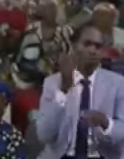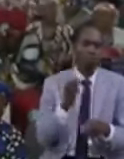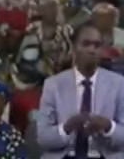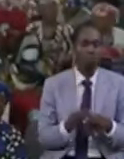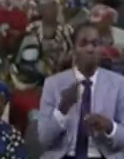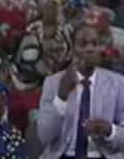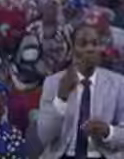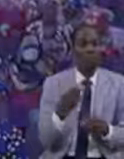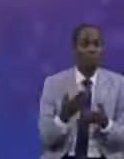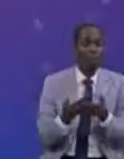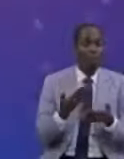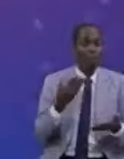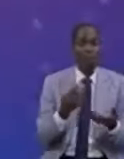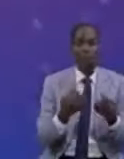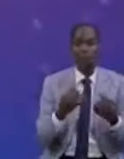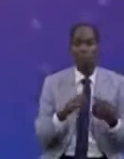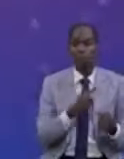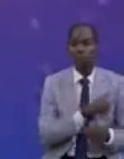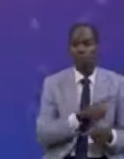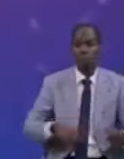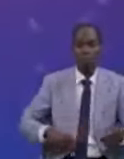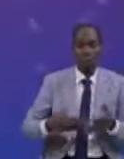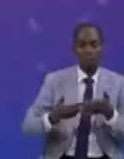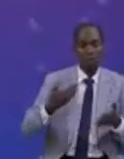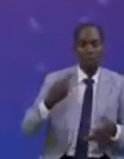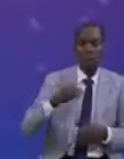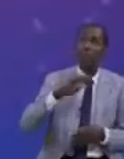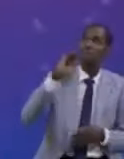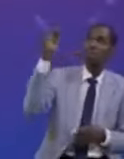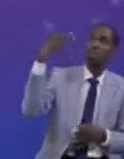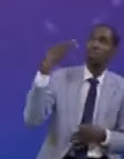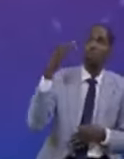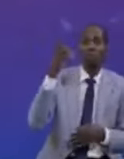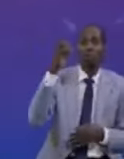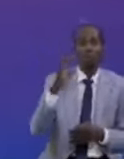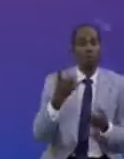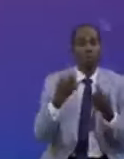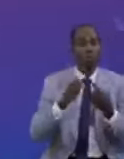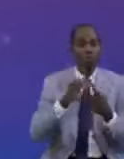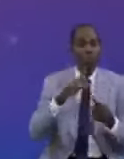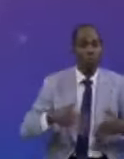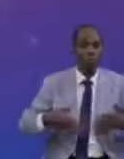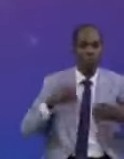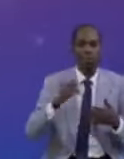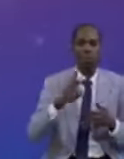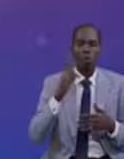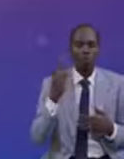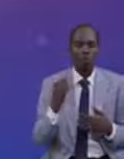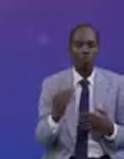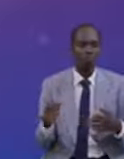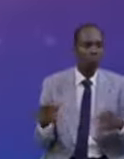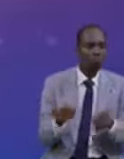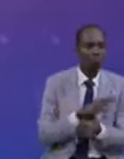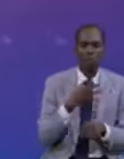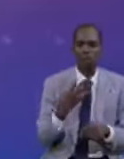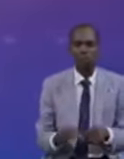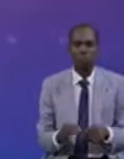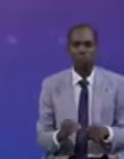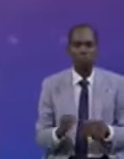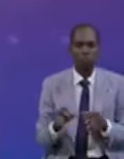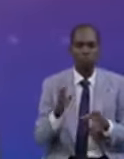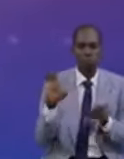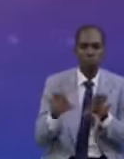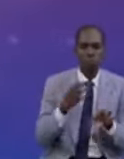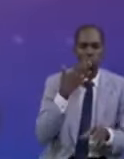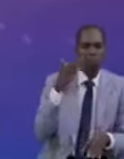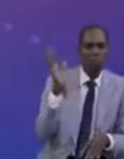au Seigneur avant que la grâce de Dieu ne vienne dans ta vie tu étais zellé pour les mauvaises œuvres tu étais zéé pour les choses